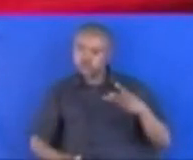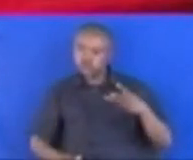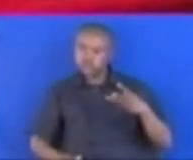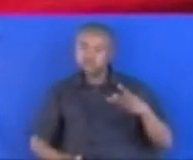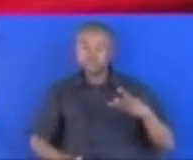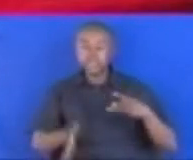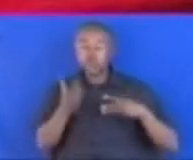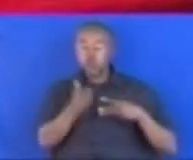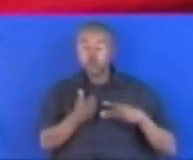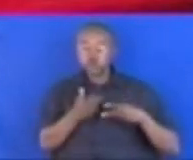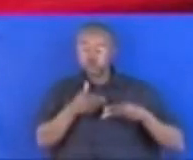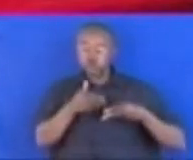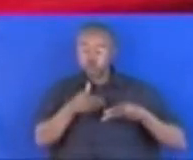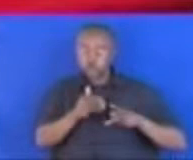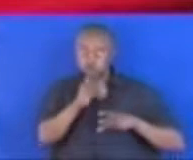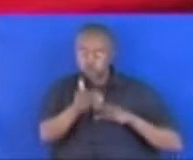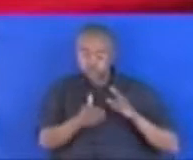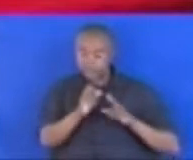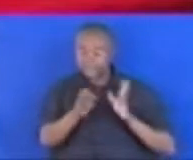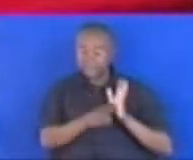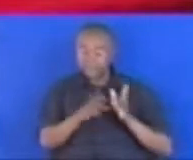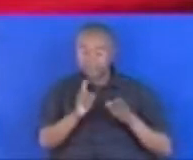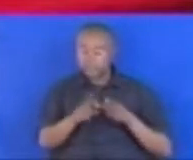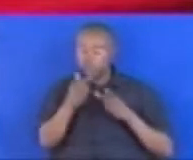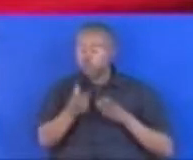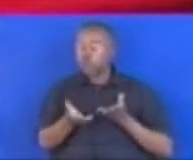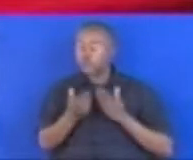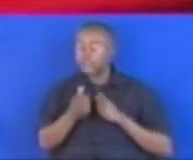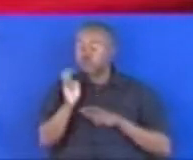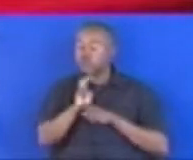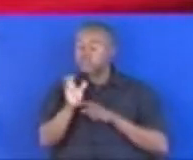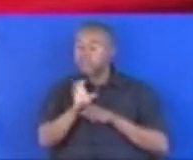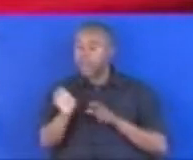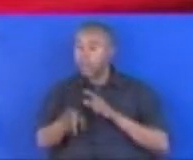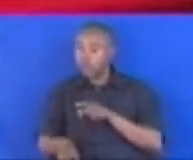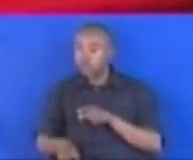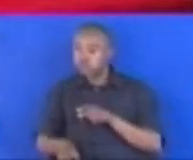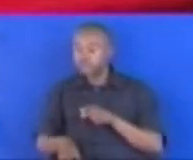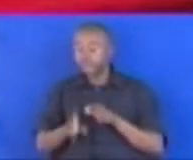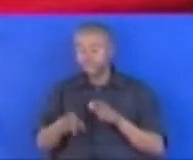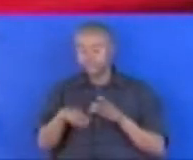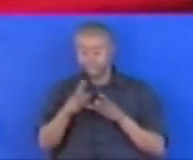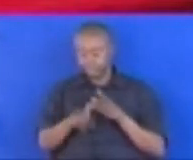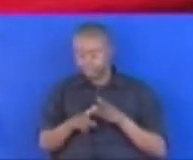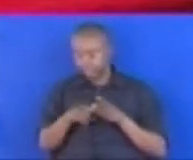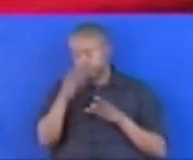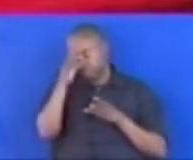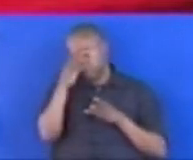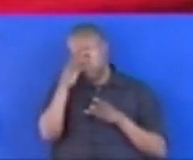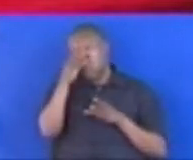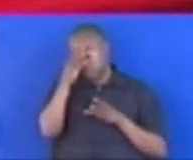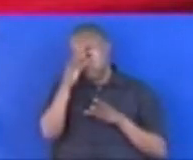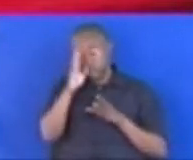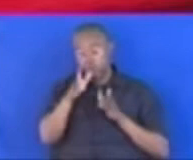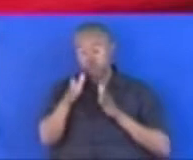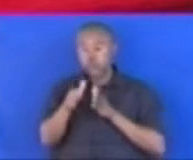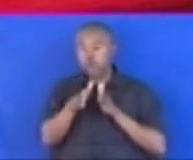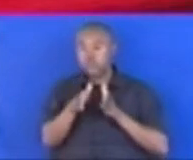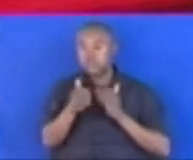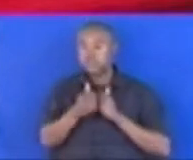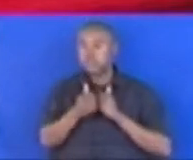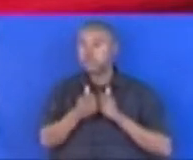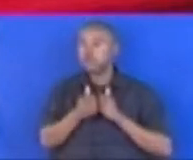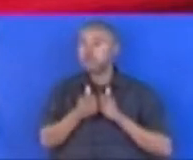wodi ya watoto njiti, wodi ya watoto wanaohitaji uangalizi maalum yani neonatal intensive care unit, na wodi ya